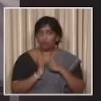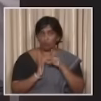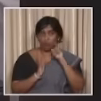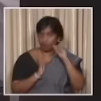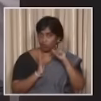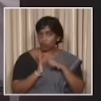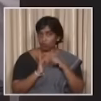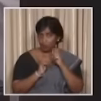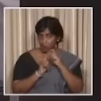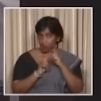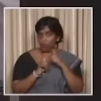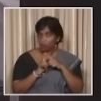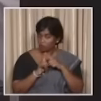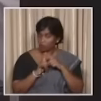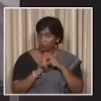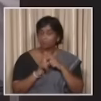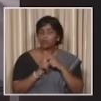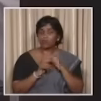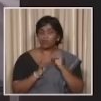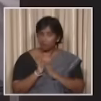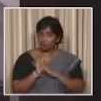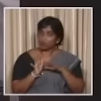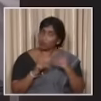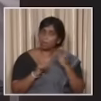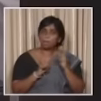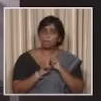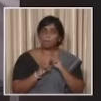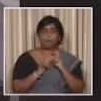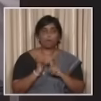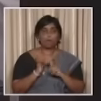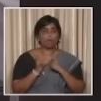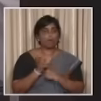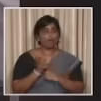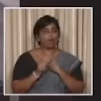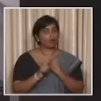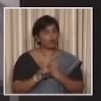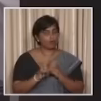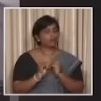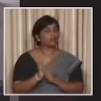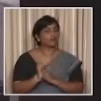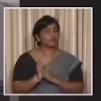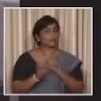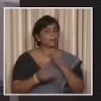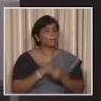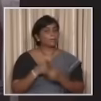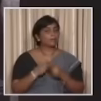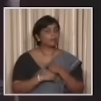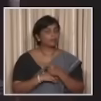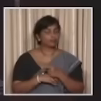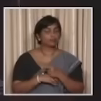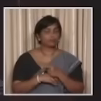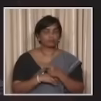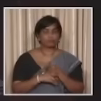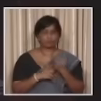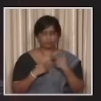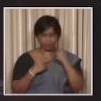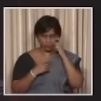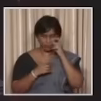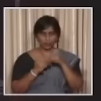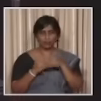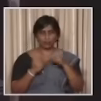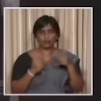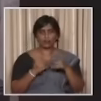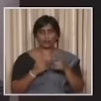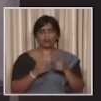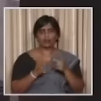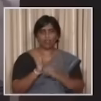කමිටුවක්ද ඔර් ආර් යූ පෝකින් ඉන්ටු සම් අදර් බිස්නස්? ආ එහෙම මොකද මම දැක්ක පුවත්පතක තියෙනවා කියලා